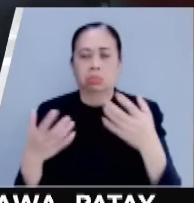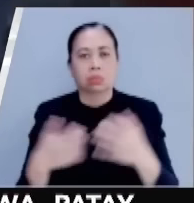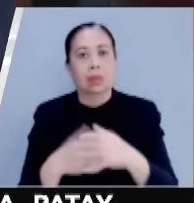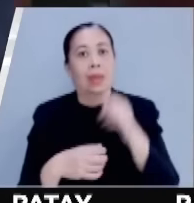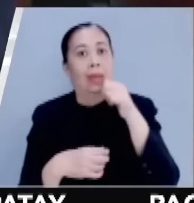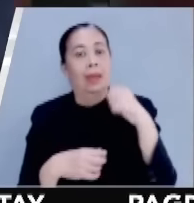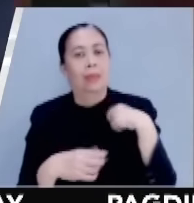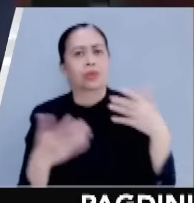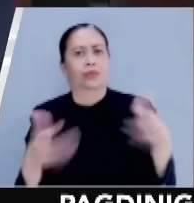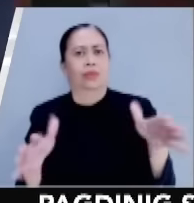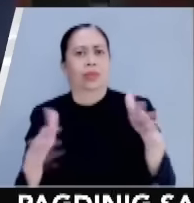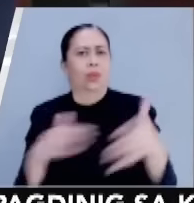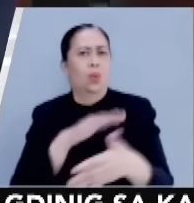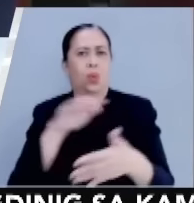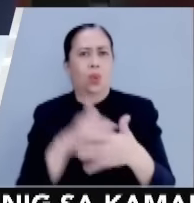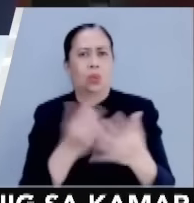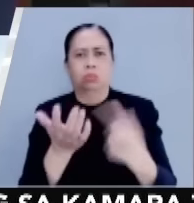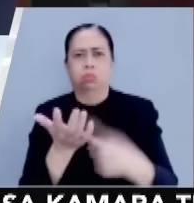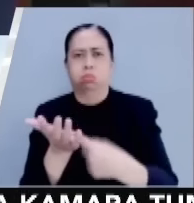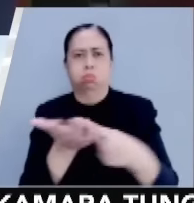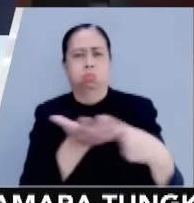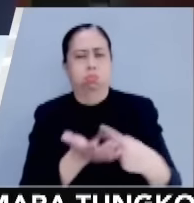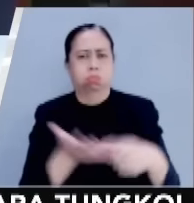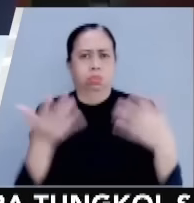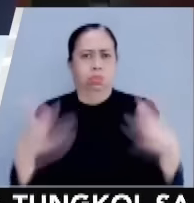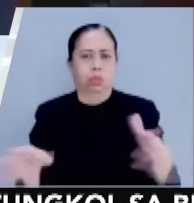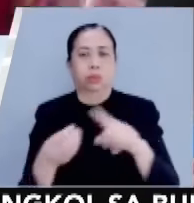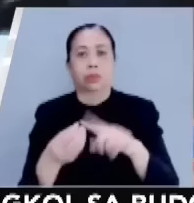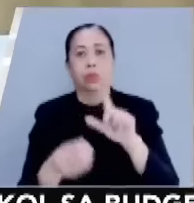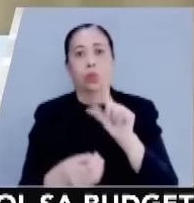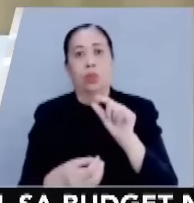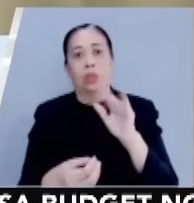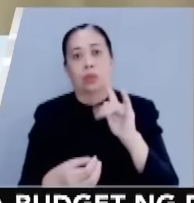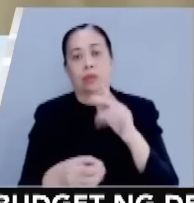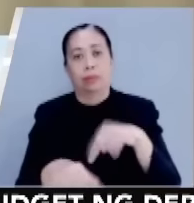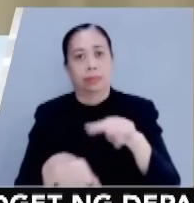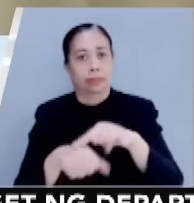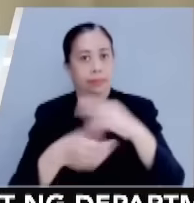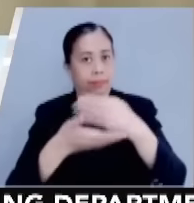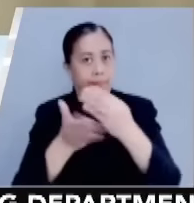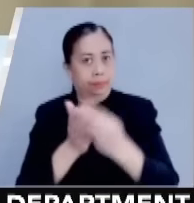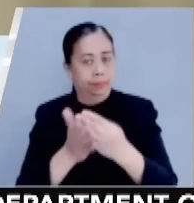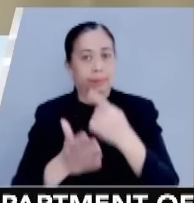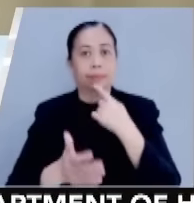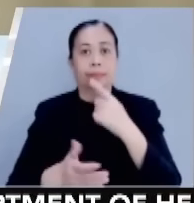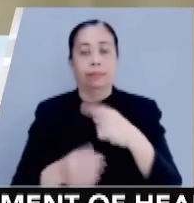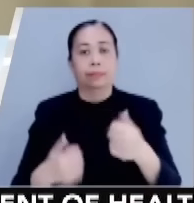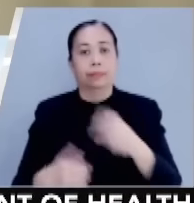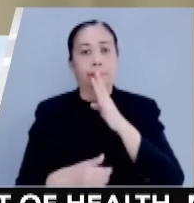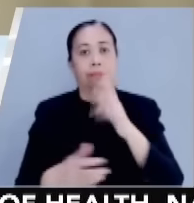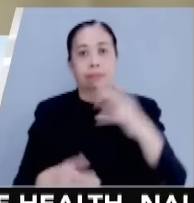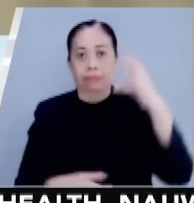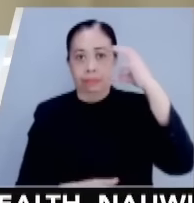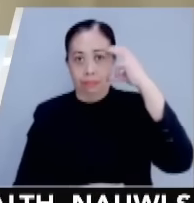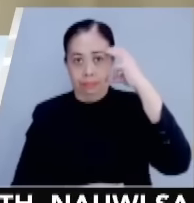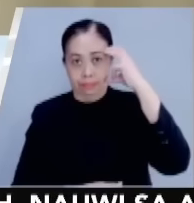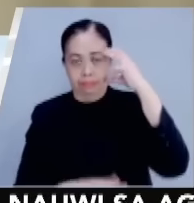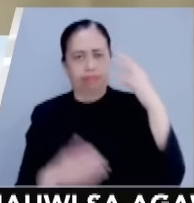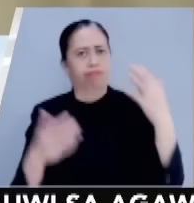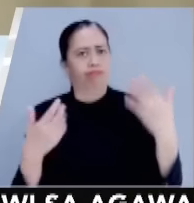ang lahat ng deliberasyon ng plenaryo ukol sa 2025 national budget. At ang sabi ni House Speaker Martin Romualdez, nagampanan ng Kamara